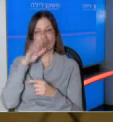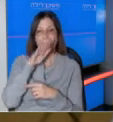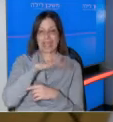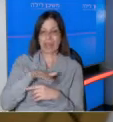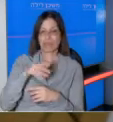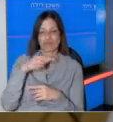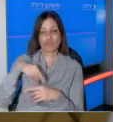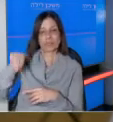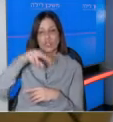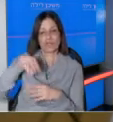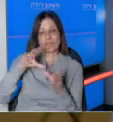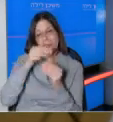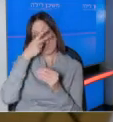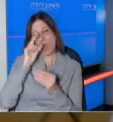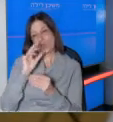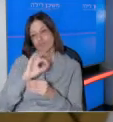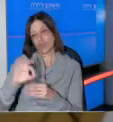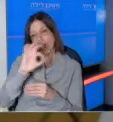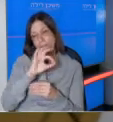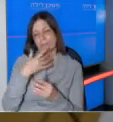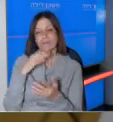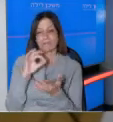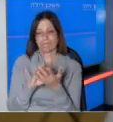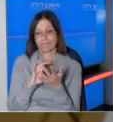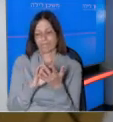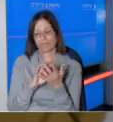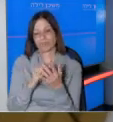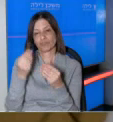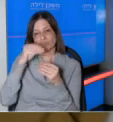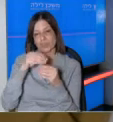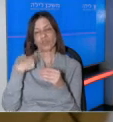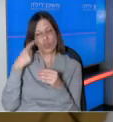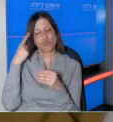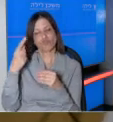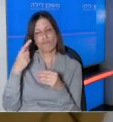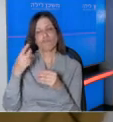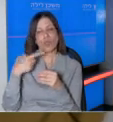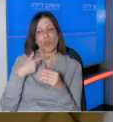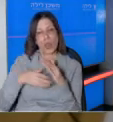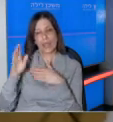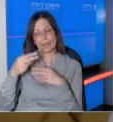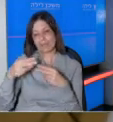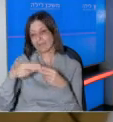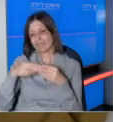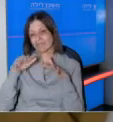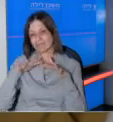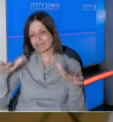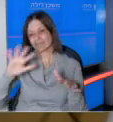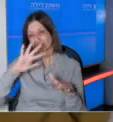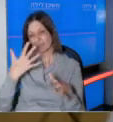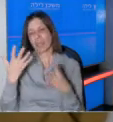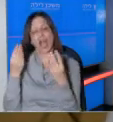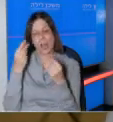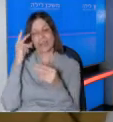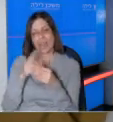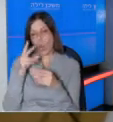ההורים שלהם. מוסכם. בנקודה של לאן אנחנו הולכים קדימה, אני חושב שאנחנו הולכים לקראת גל, שהיא הרבה תחלואה, אבל